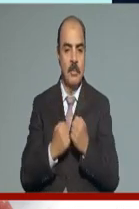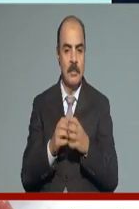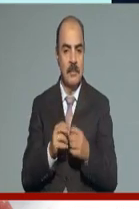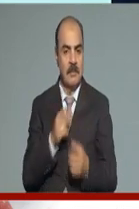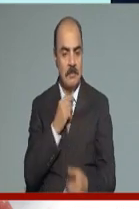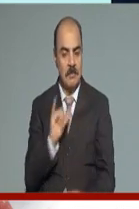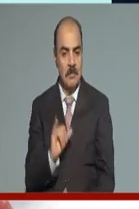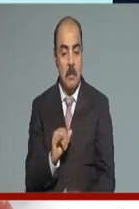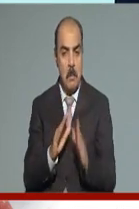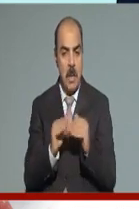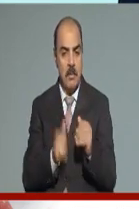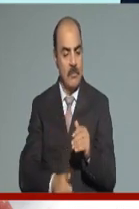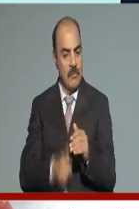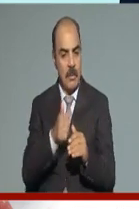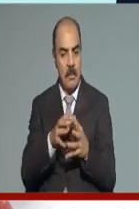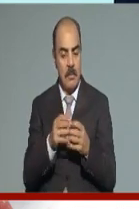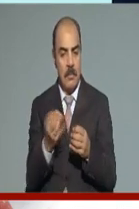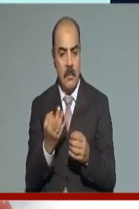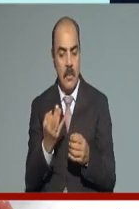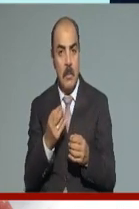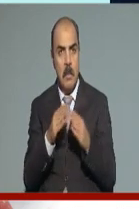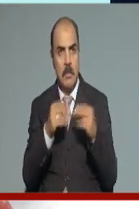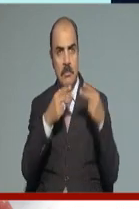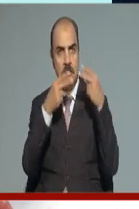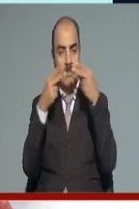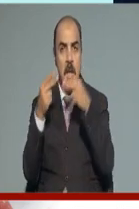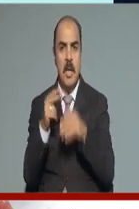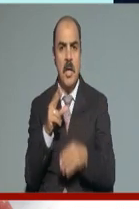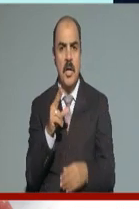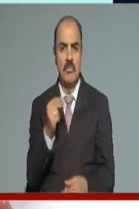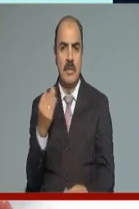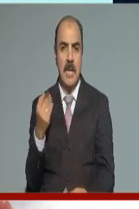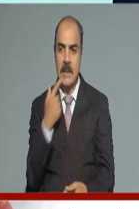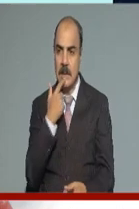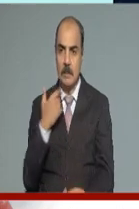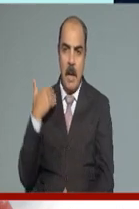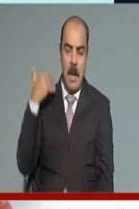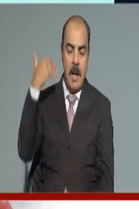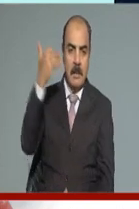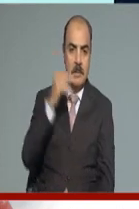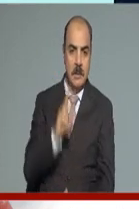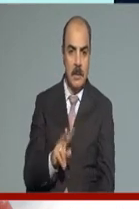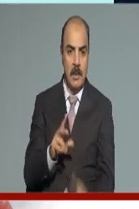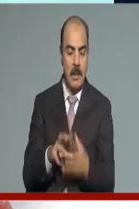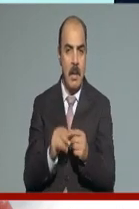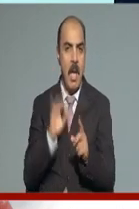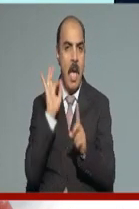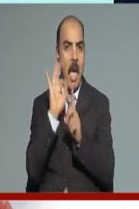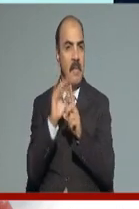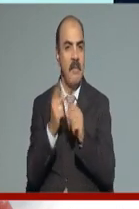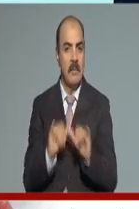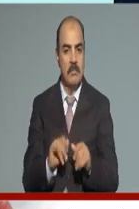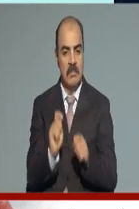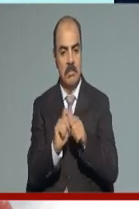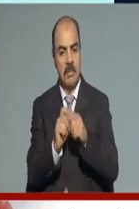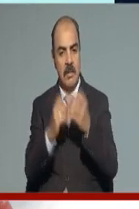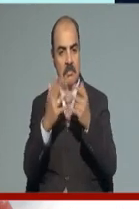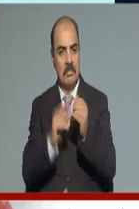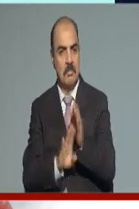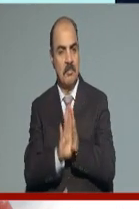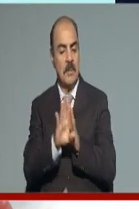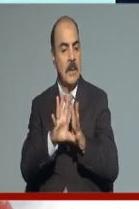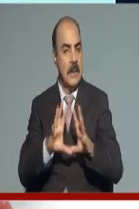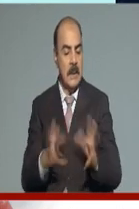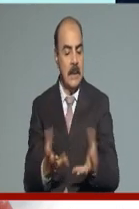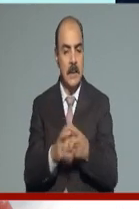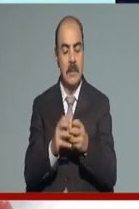مصري يمكن رؤيه مصر 20 30 مستهدفتها وخطه اصلاح الاقتصادي اللي تمت في